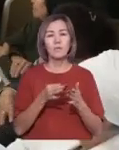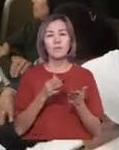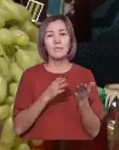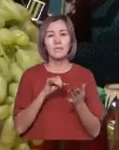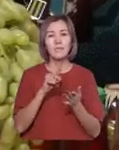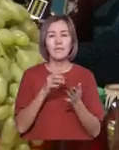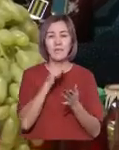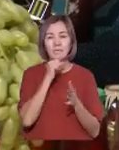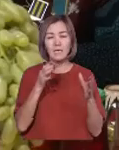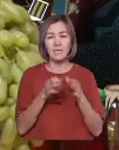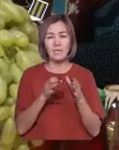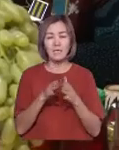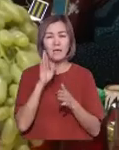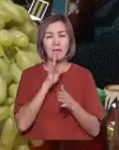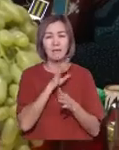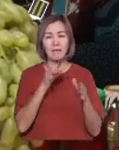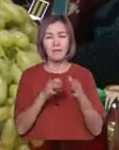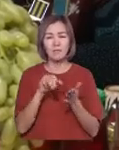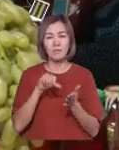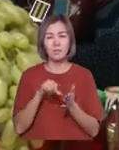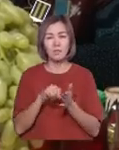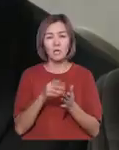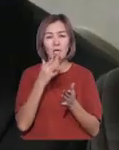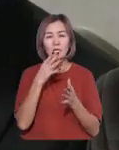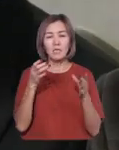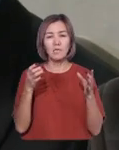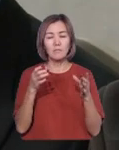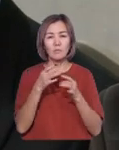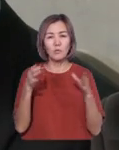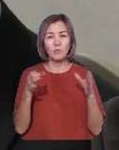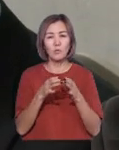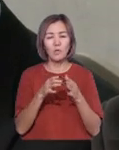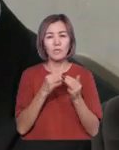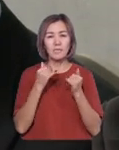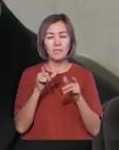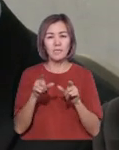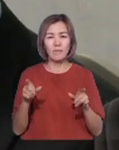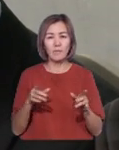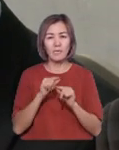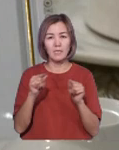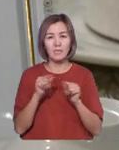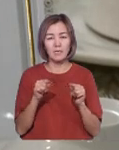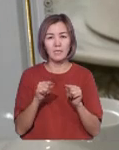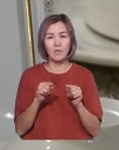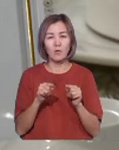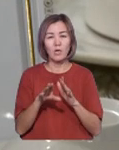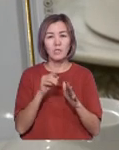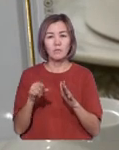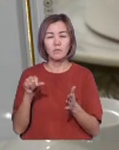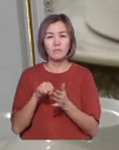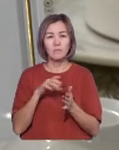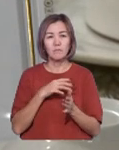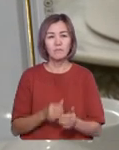аудандағы ақсақалдар кеңесінің, аналар кеңесінің мүшелері, этномәдени бірлестіктердің сыйлы азаматтары, мәслихат және мәжіліс депутаттары